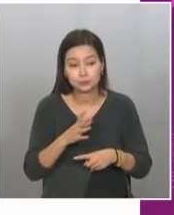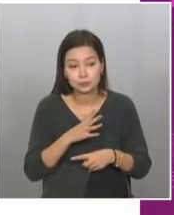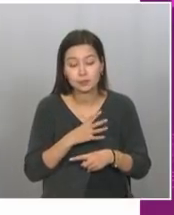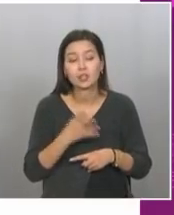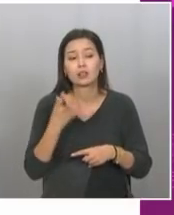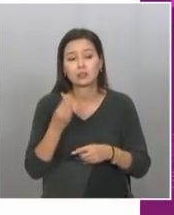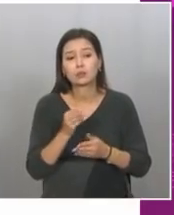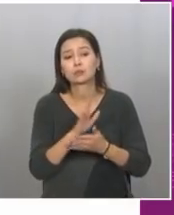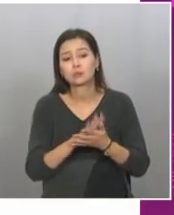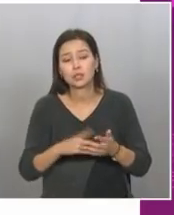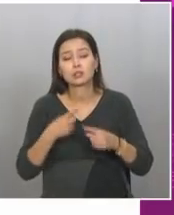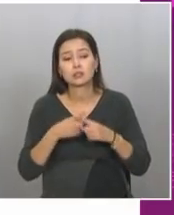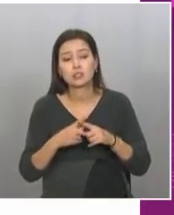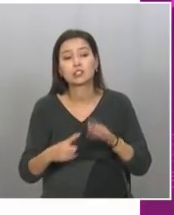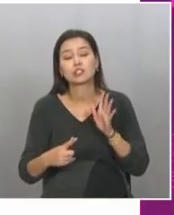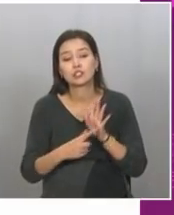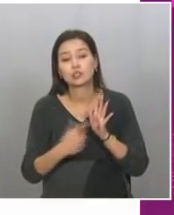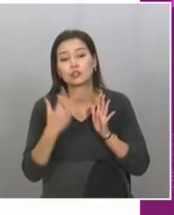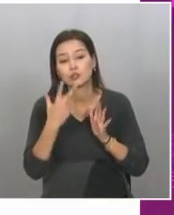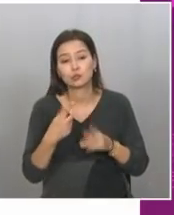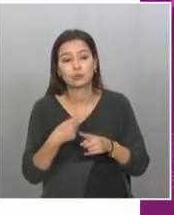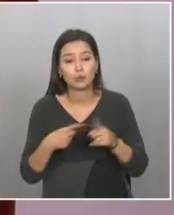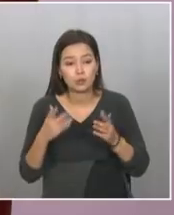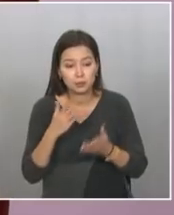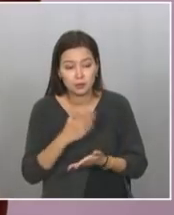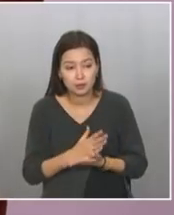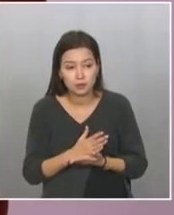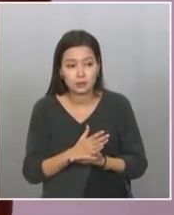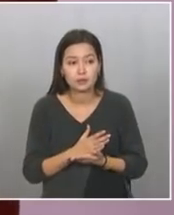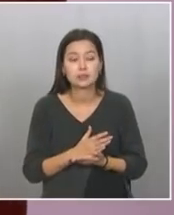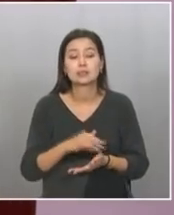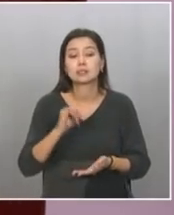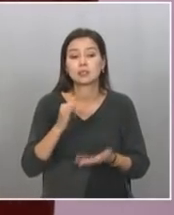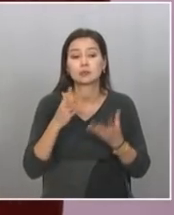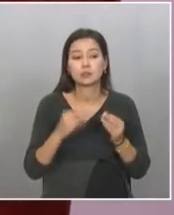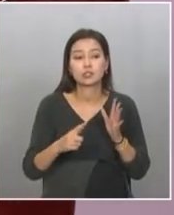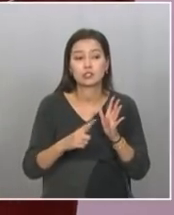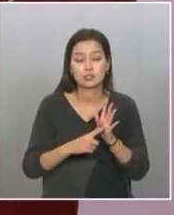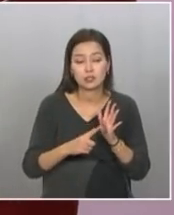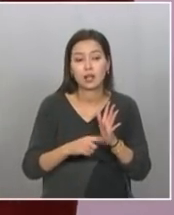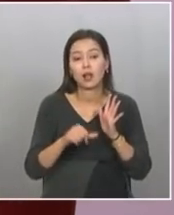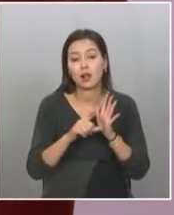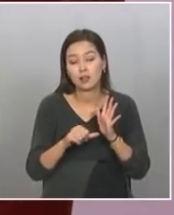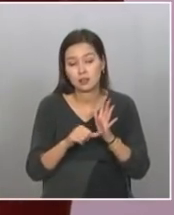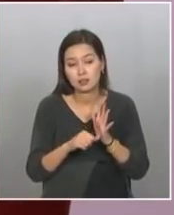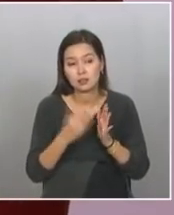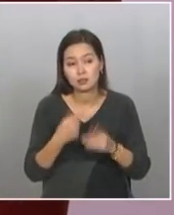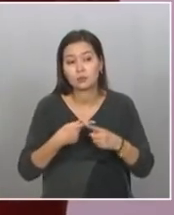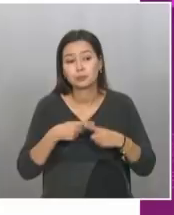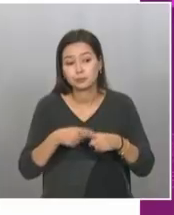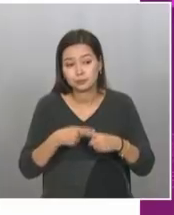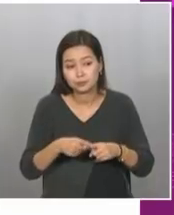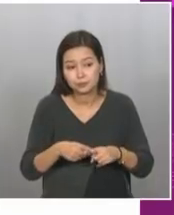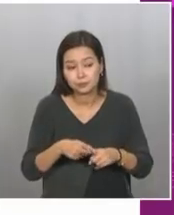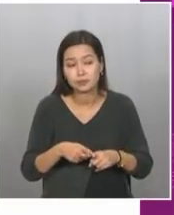әлі тоқитын 7-ден 3 бөлігі бар. Сенбі күні 7-ден 6 бөлігін тоқиды,